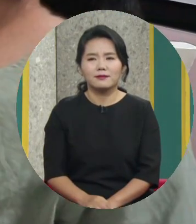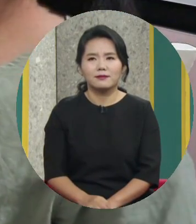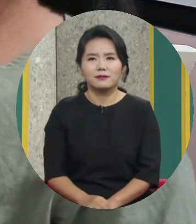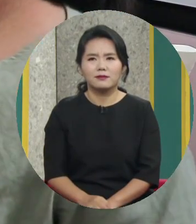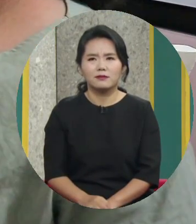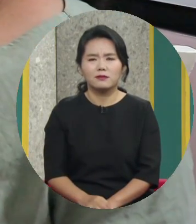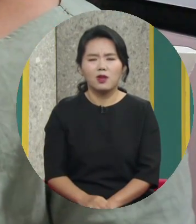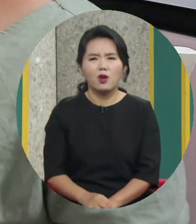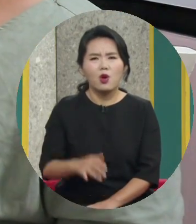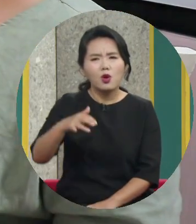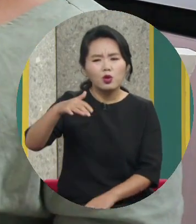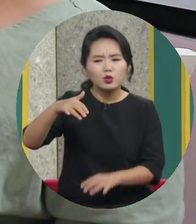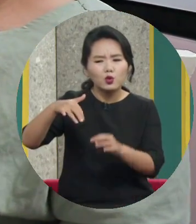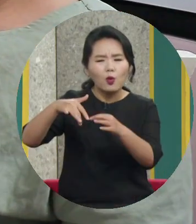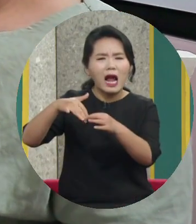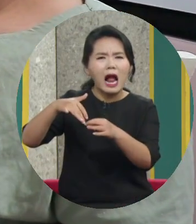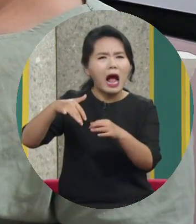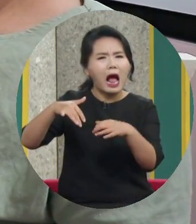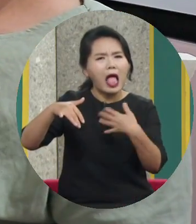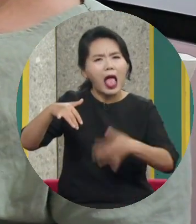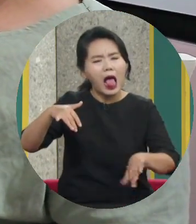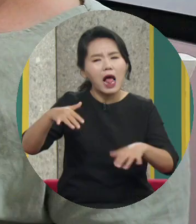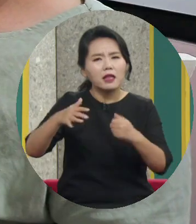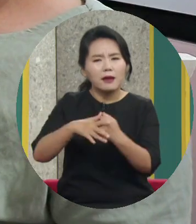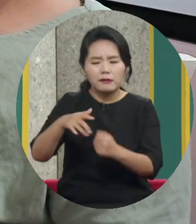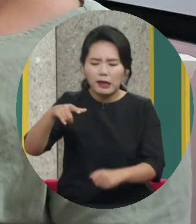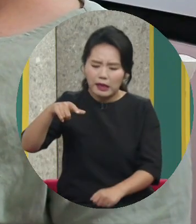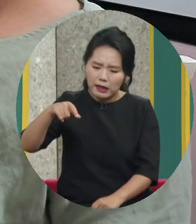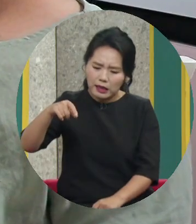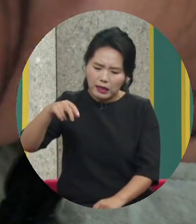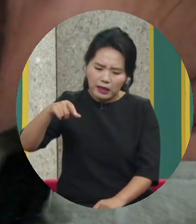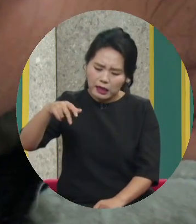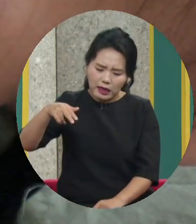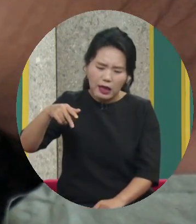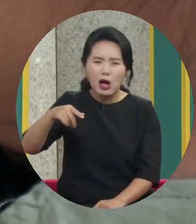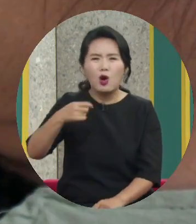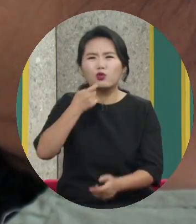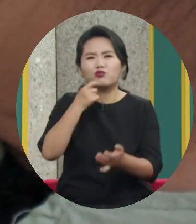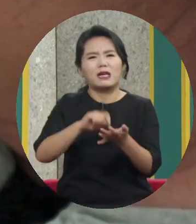손가락에 힘이 없는 효정이에겐 쉽지 않습니다. 한 번 더.